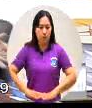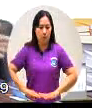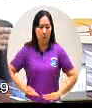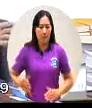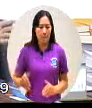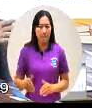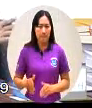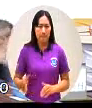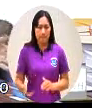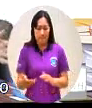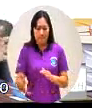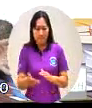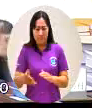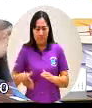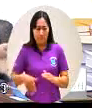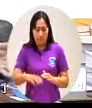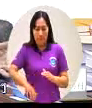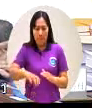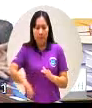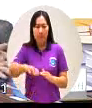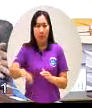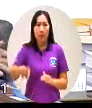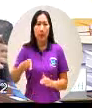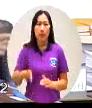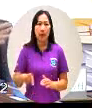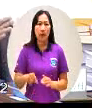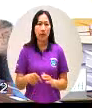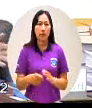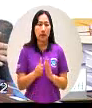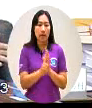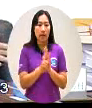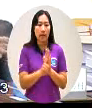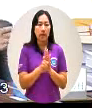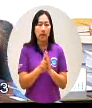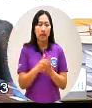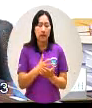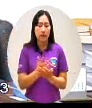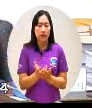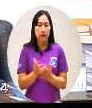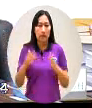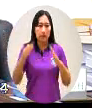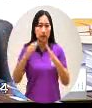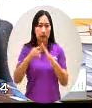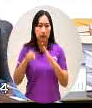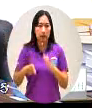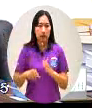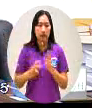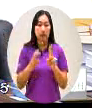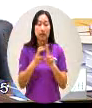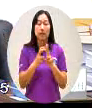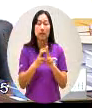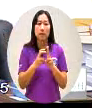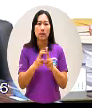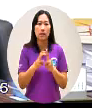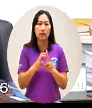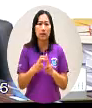底软体，比如讲这个音乐厅伊啊400了，咱为着要发包，甲减价200了，因为一年标无